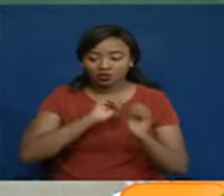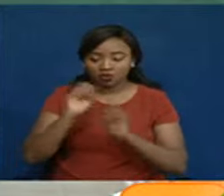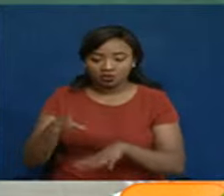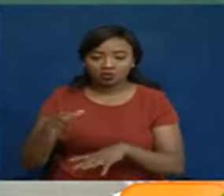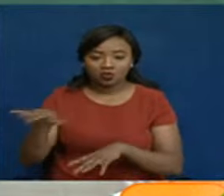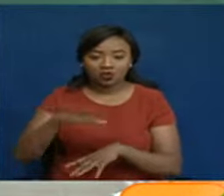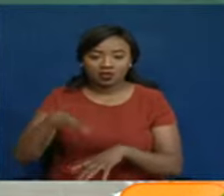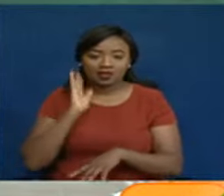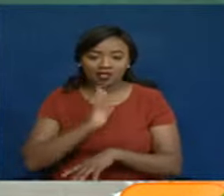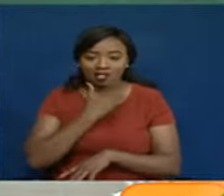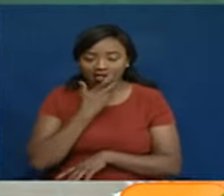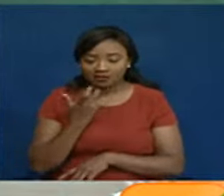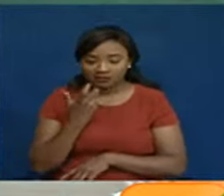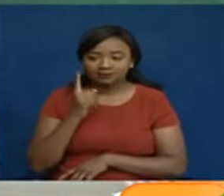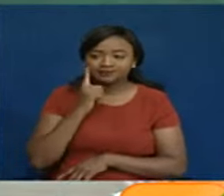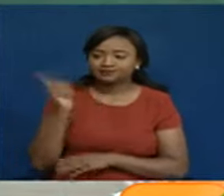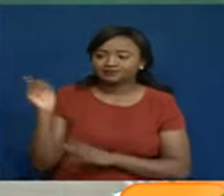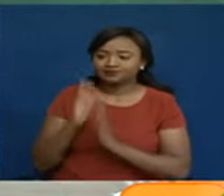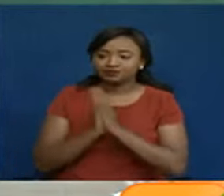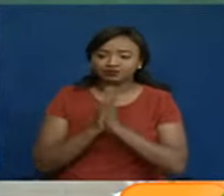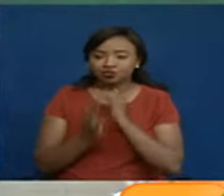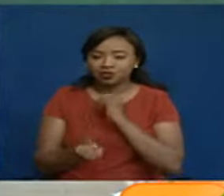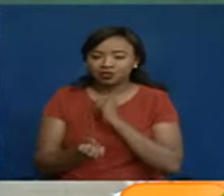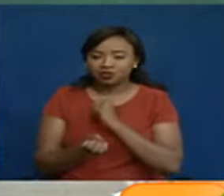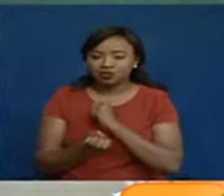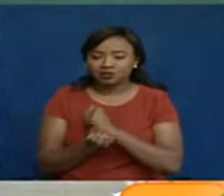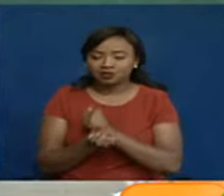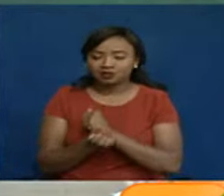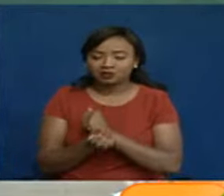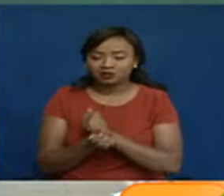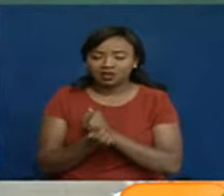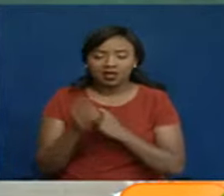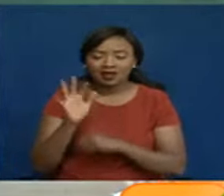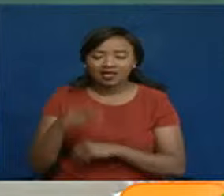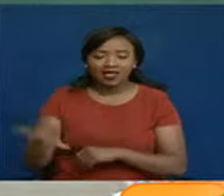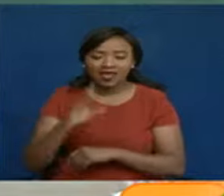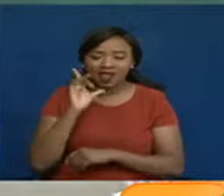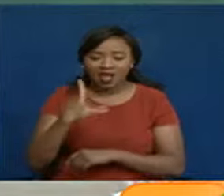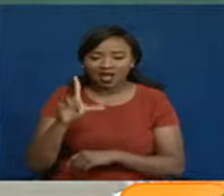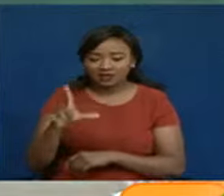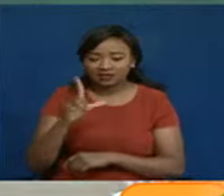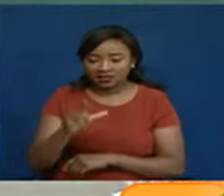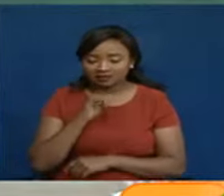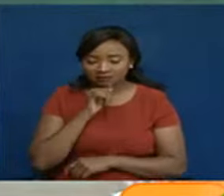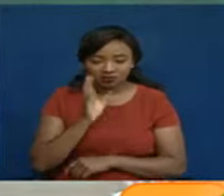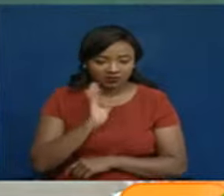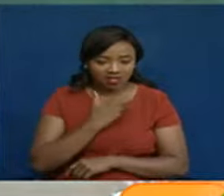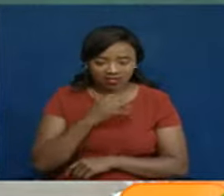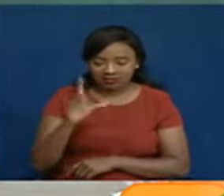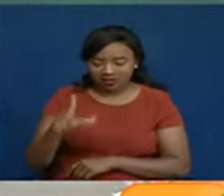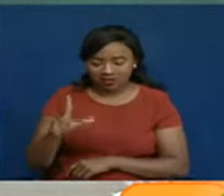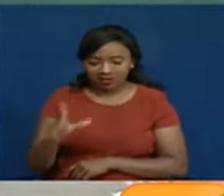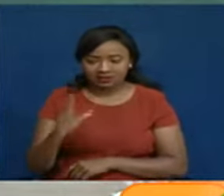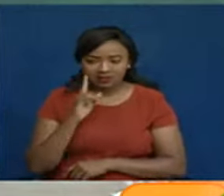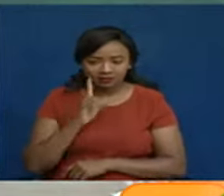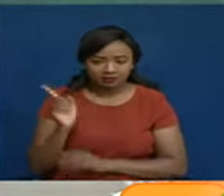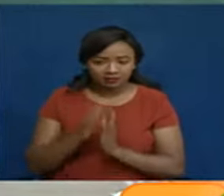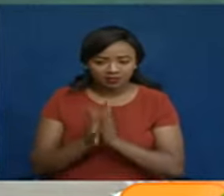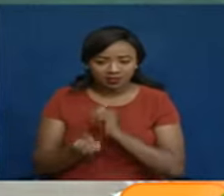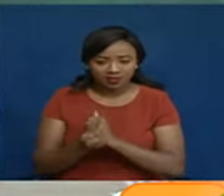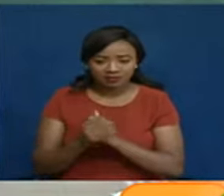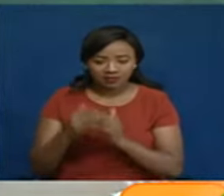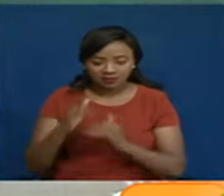Mwanahabari wetu Franklin Wala atatueleza mengi kuhusu kanda ya CCTV aliyopata polisi na ushahidi zaidi unaoashiria mshukiwa huyo